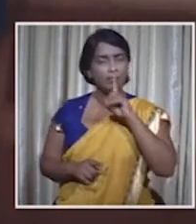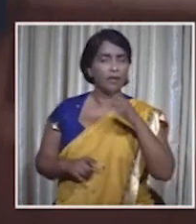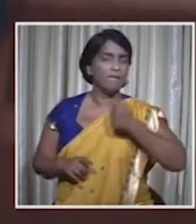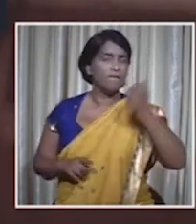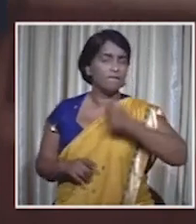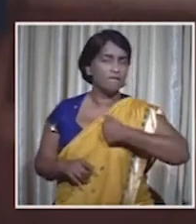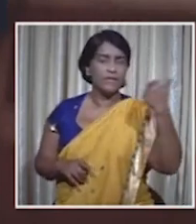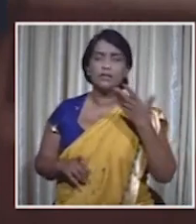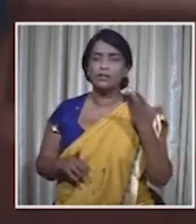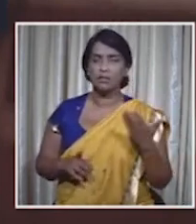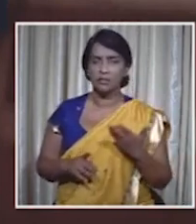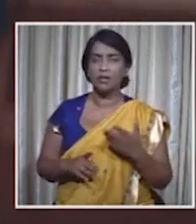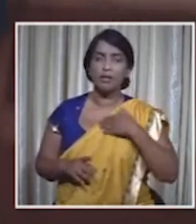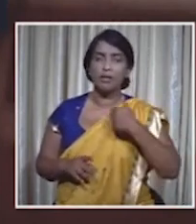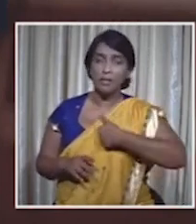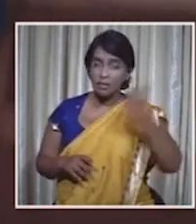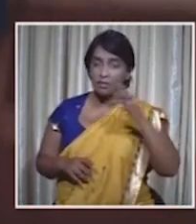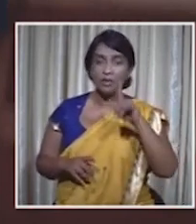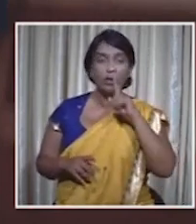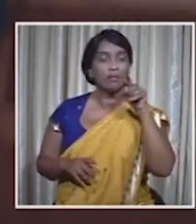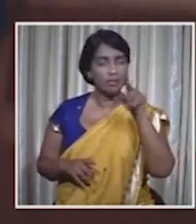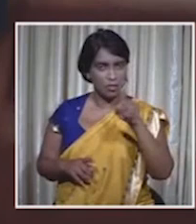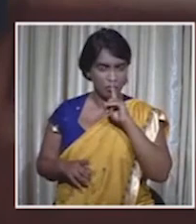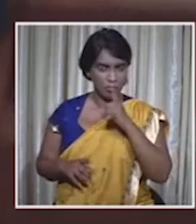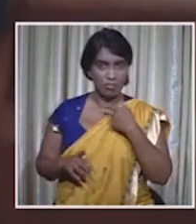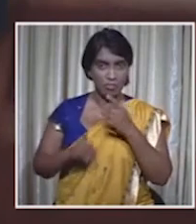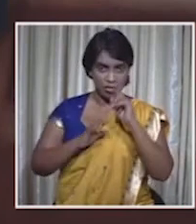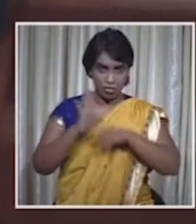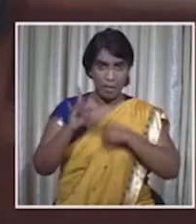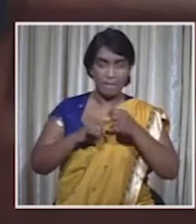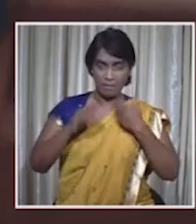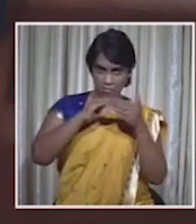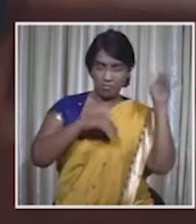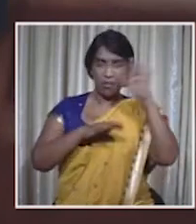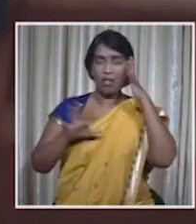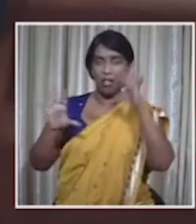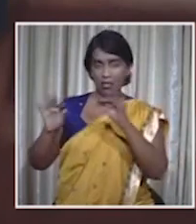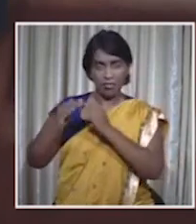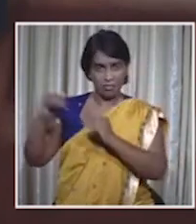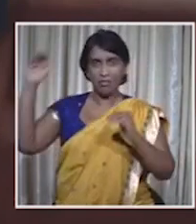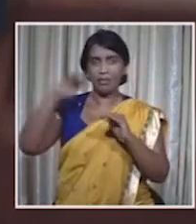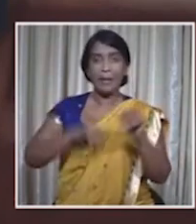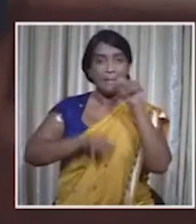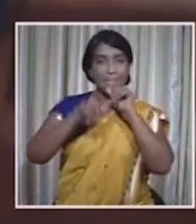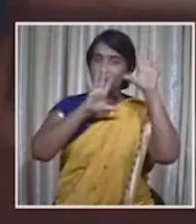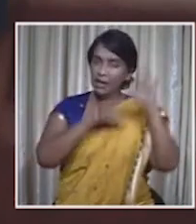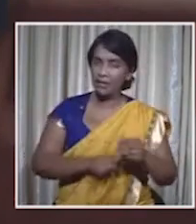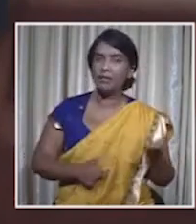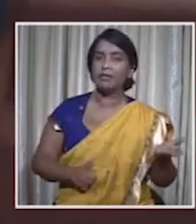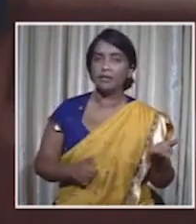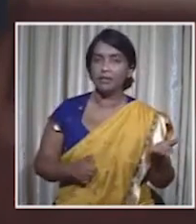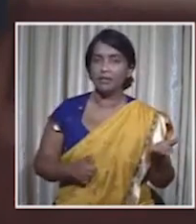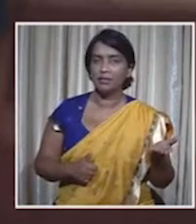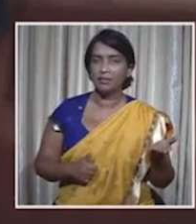මොකද්ද කියලා. ඉතින් ප්‍රමුඛතාවය ඔබතුමා ඇහුවා මම උඩින් ඉන්නවද තාර උඩින් ඉන්නවද එහෙම ඇහුවේ. බෙහෙත් ටික ගෙනල්ලා තියෙනවනේ නලින් බණ්ඩාර